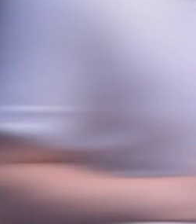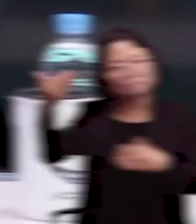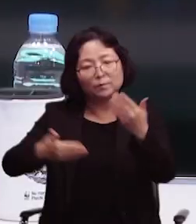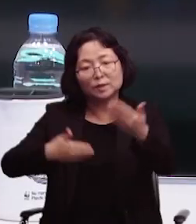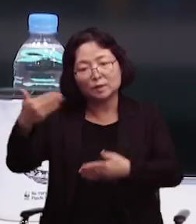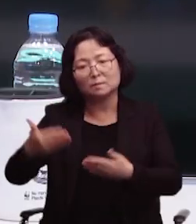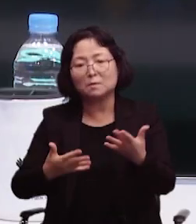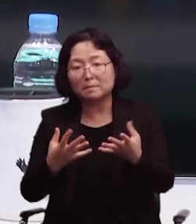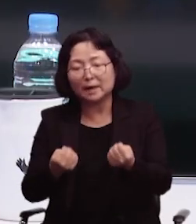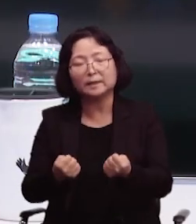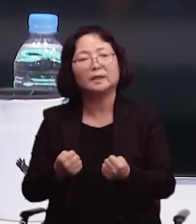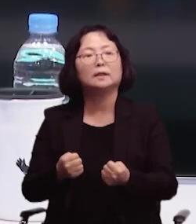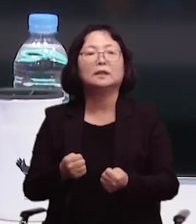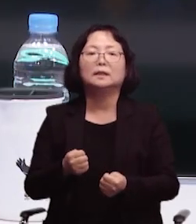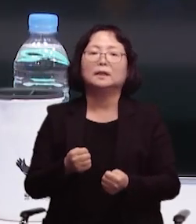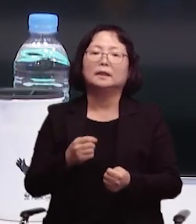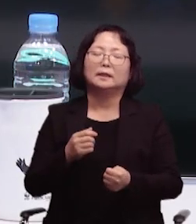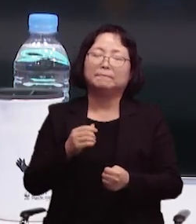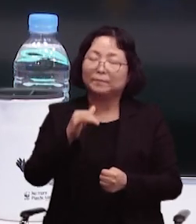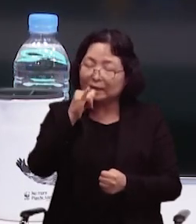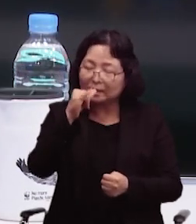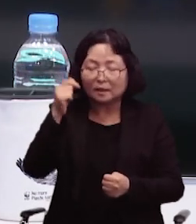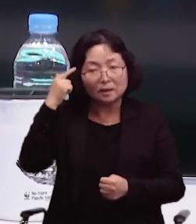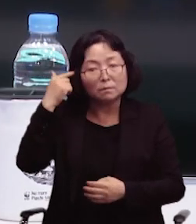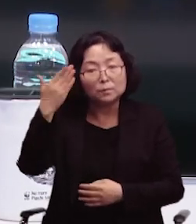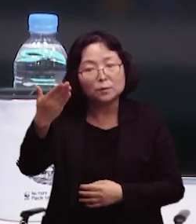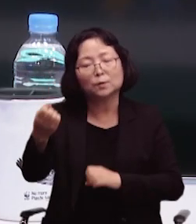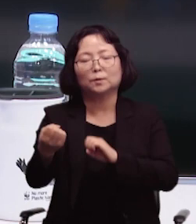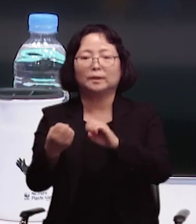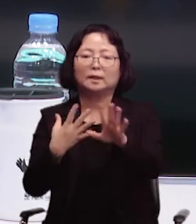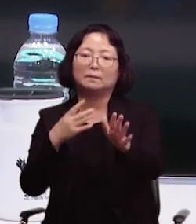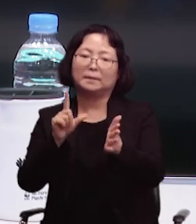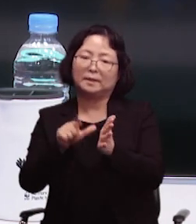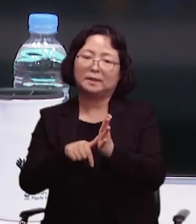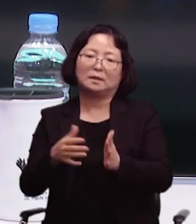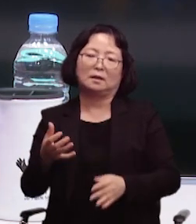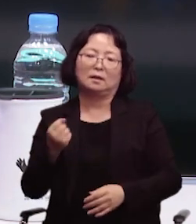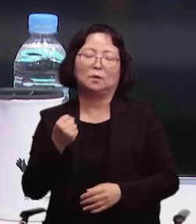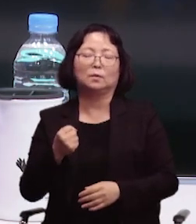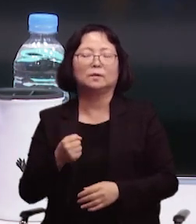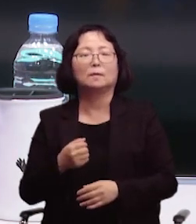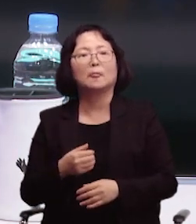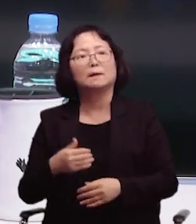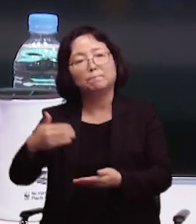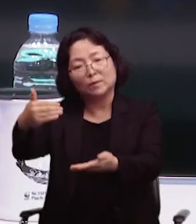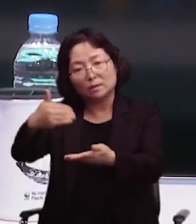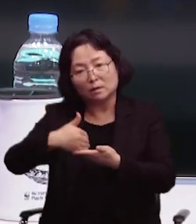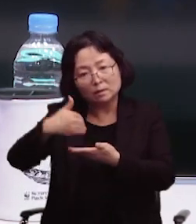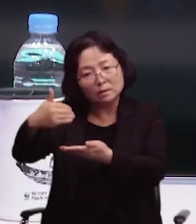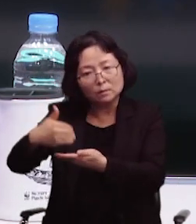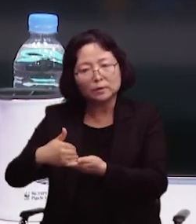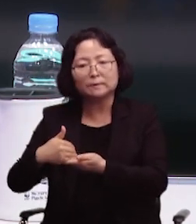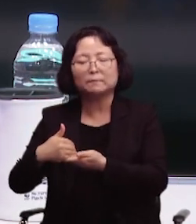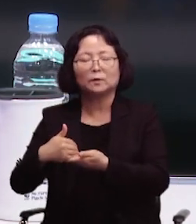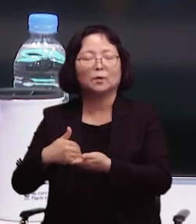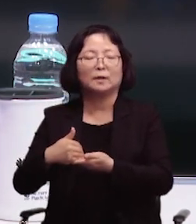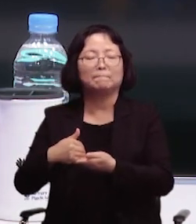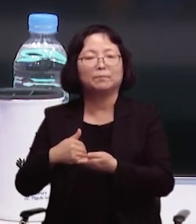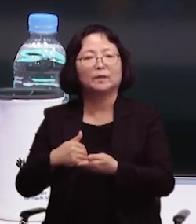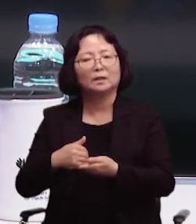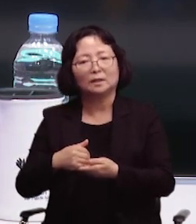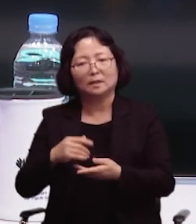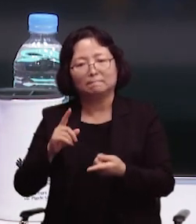으 지금부턴 질의 응답 시간이 있으니까 제가 이제 보내주신 어 질문들을 몇 개